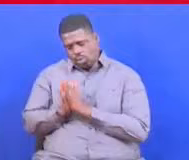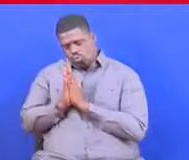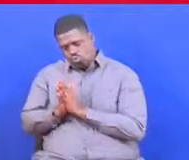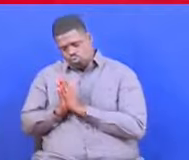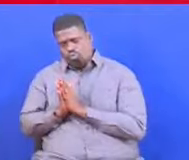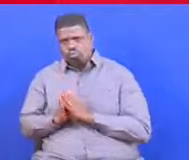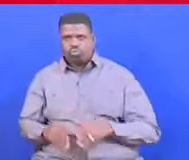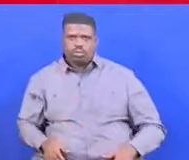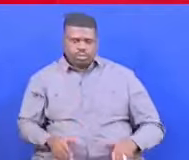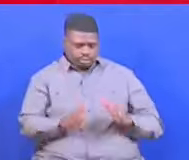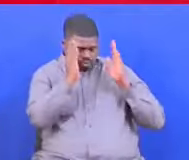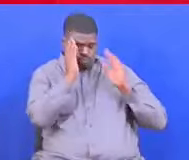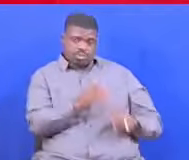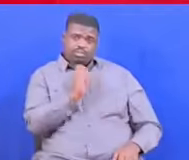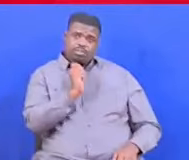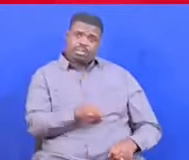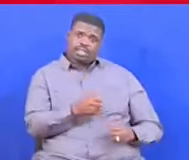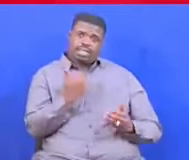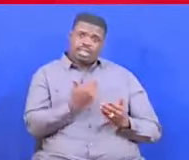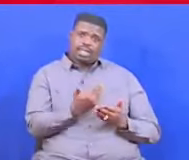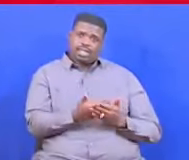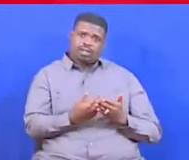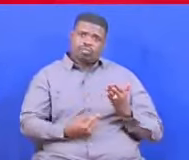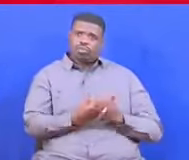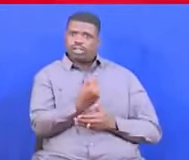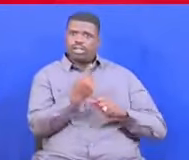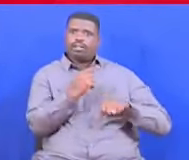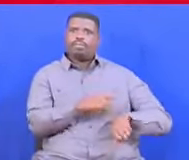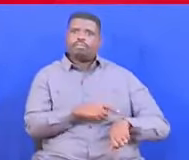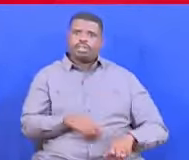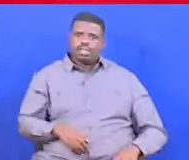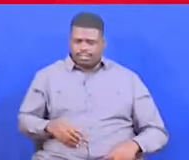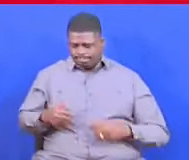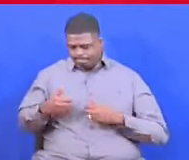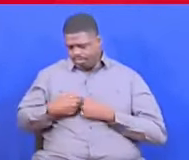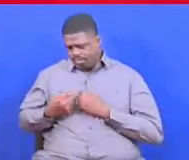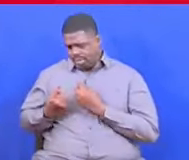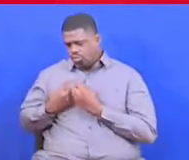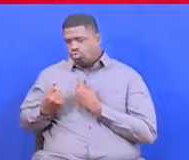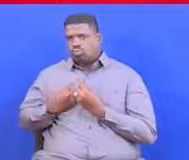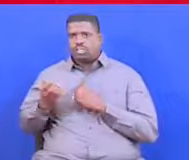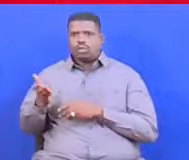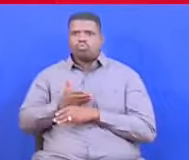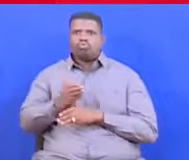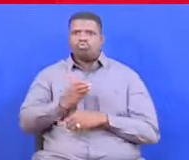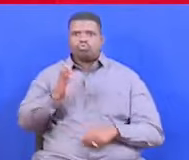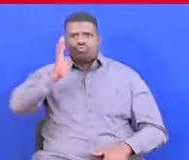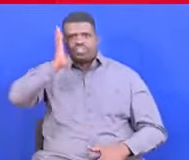Spika, nitakwenda kwa haraka kutokana na muda. Mimi nazungumzia swala la vijana.